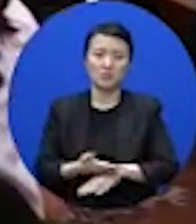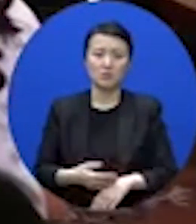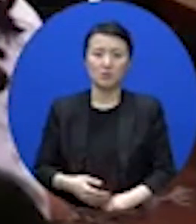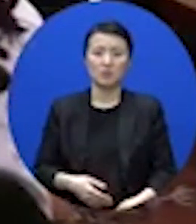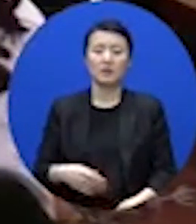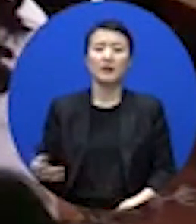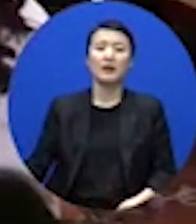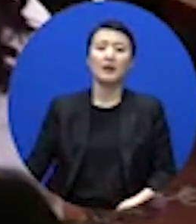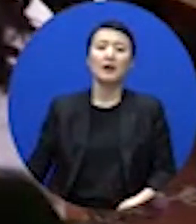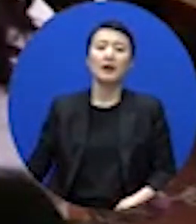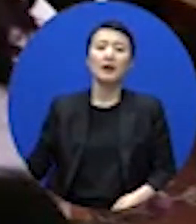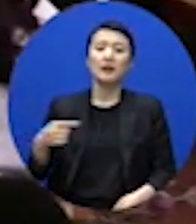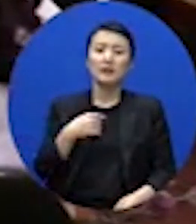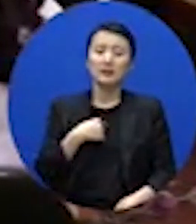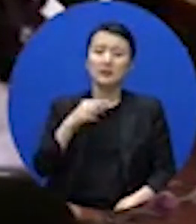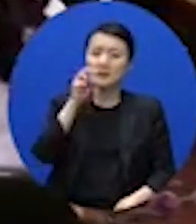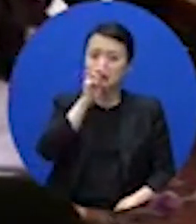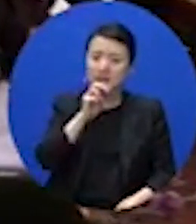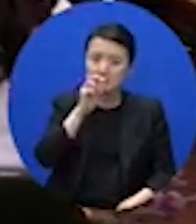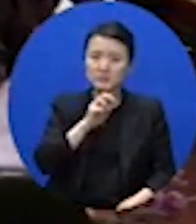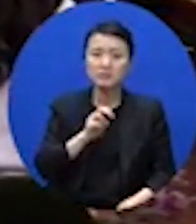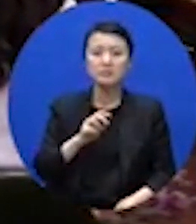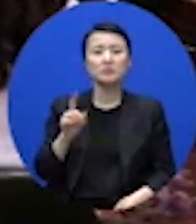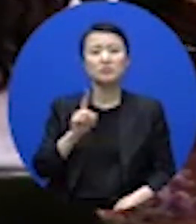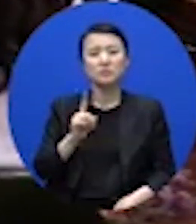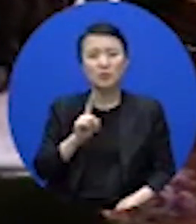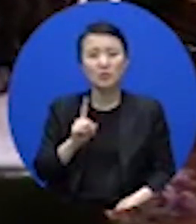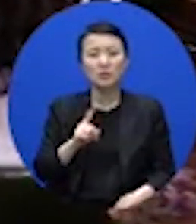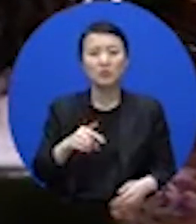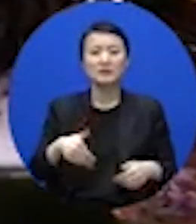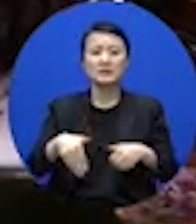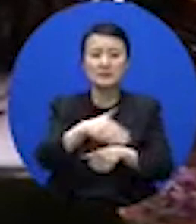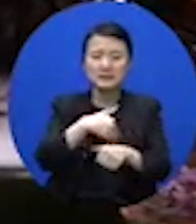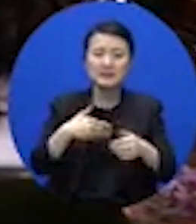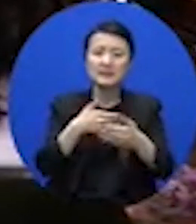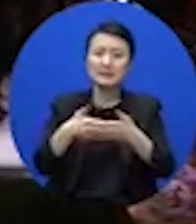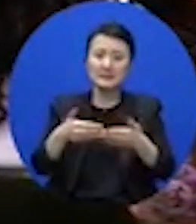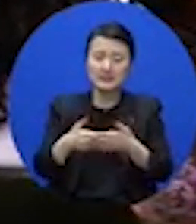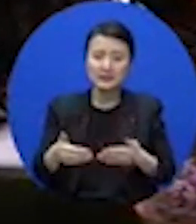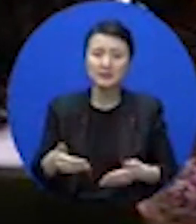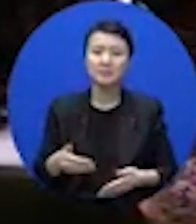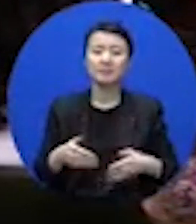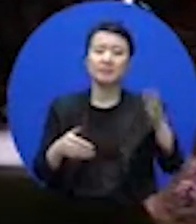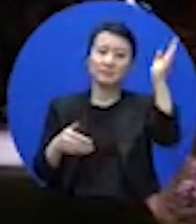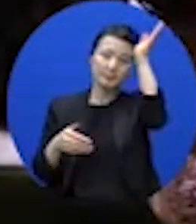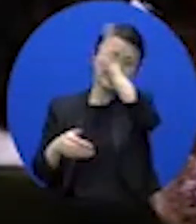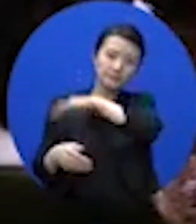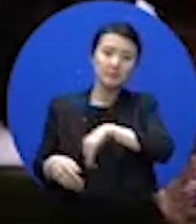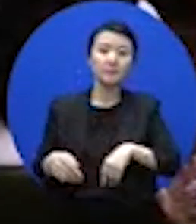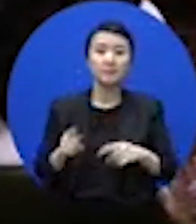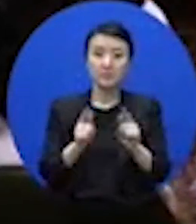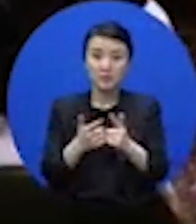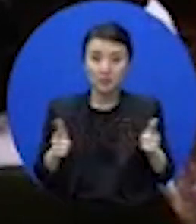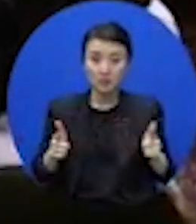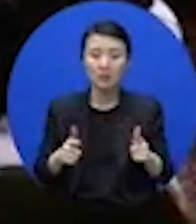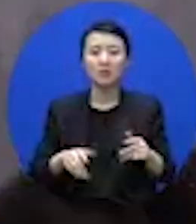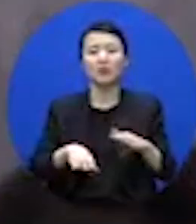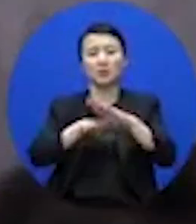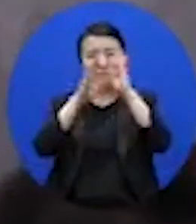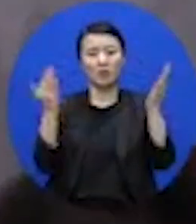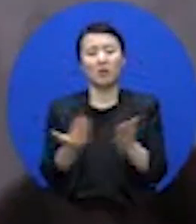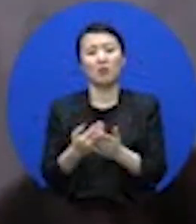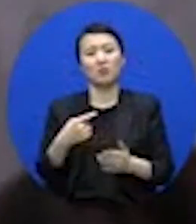작품, 어떤 가요, 어떤 7080, 어떤 그림, 어떤 시들이 나에게